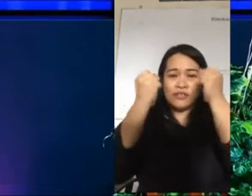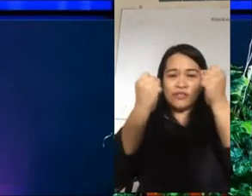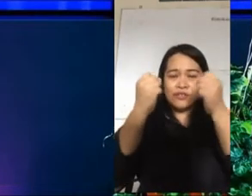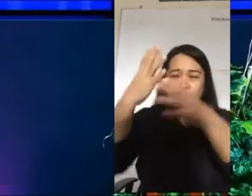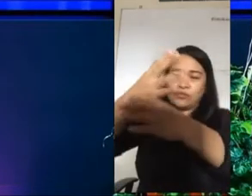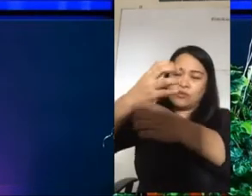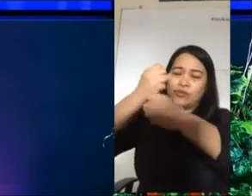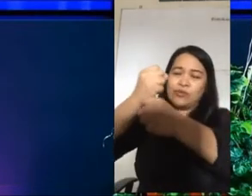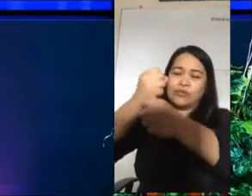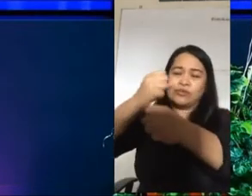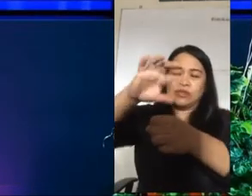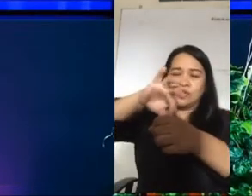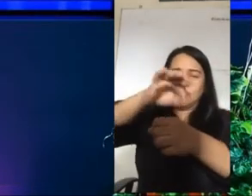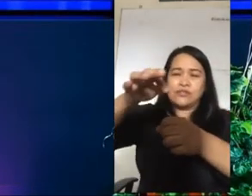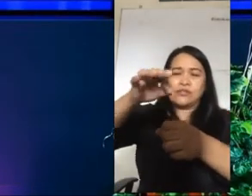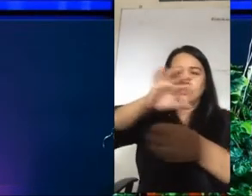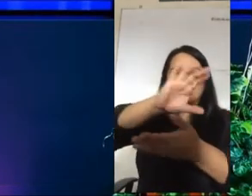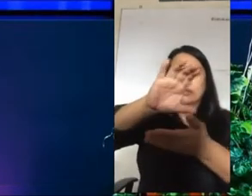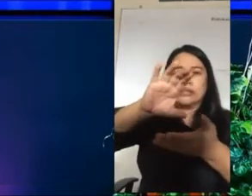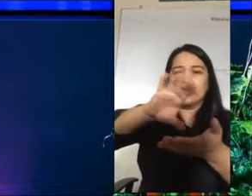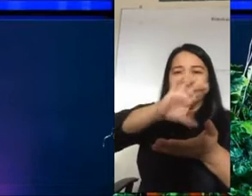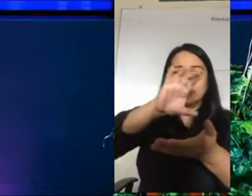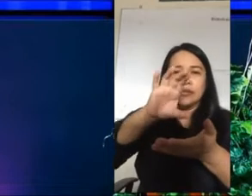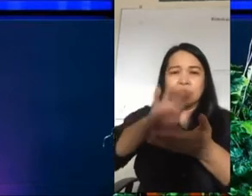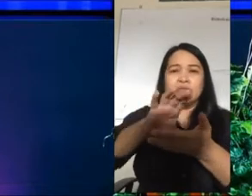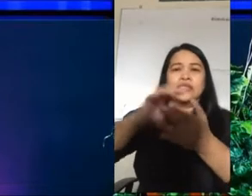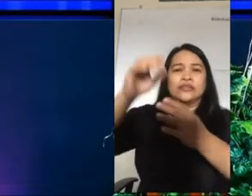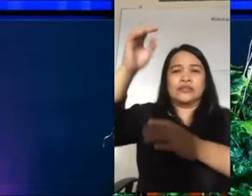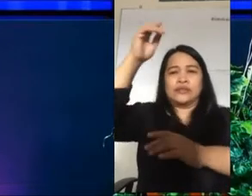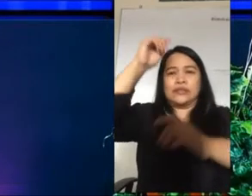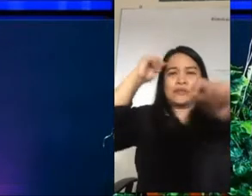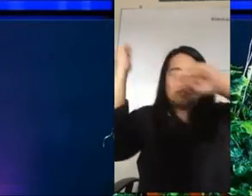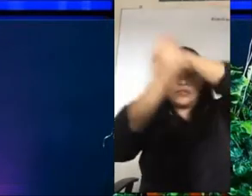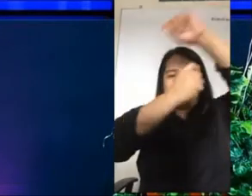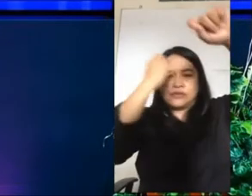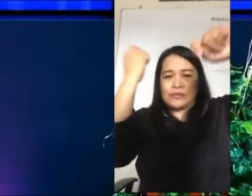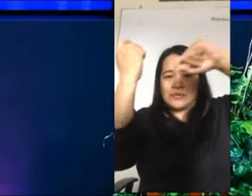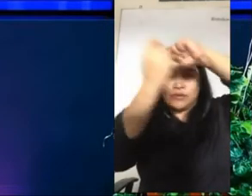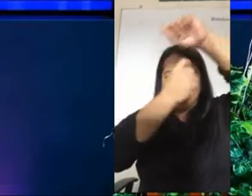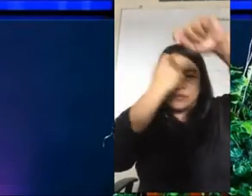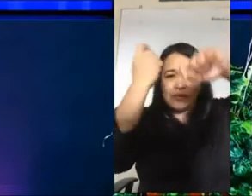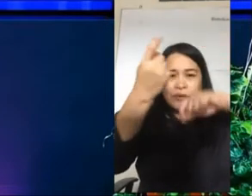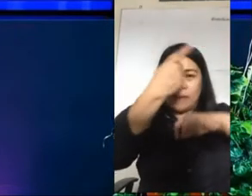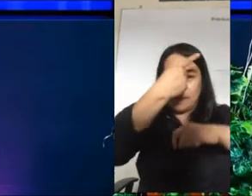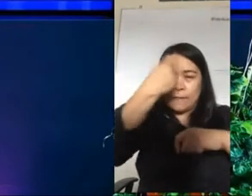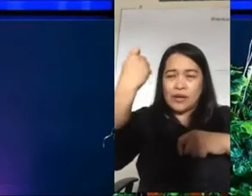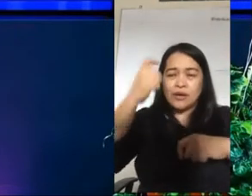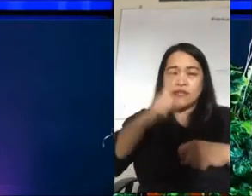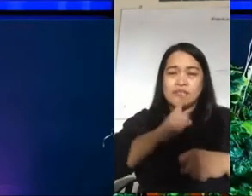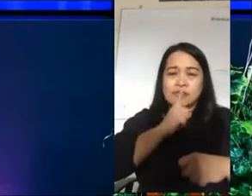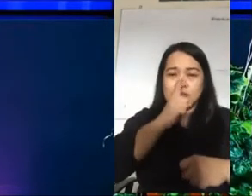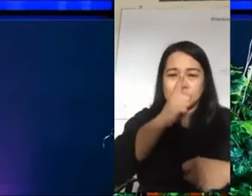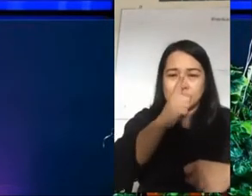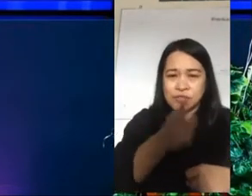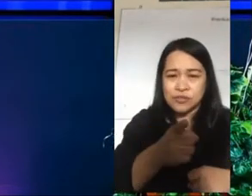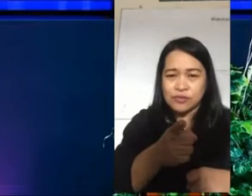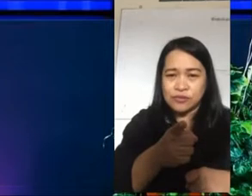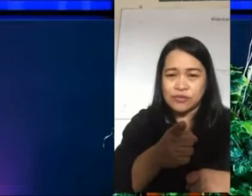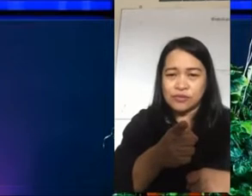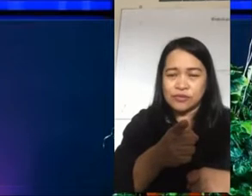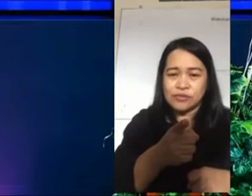the midst of life's waves and storms. Because of this truth, brothers and sisters, dahil